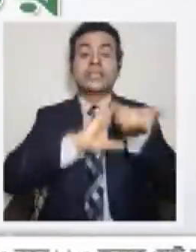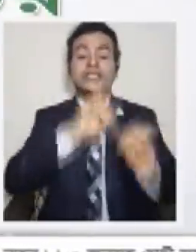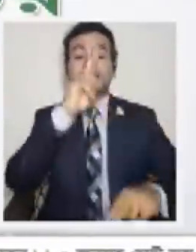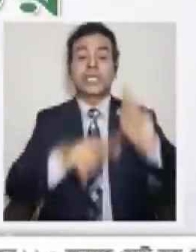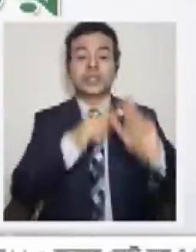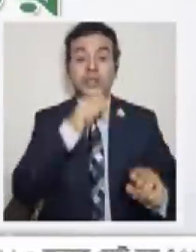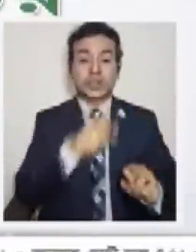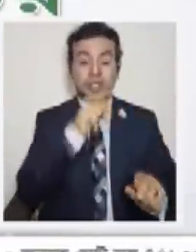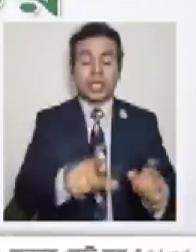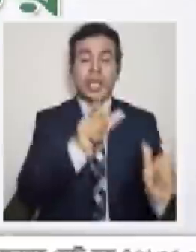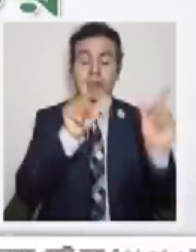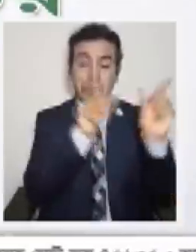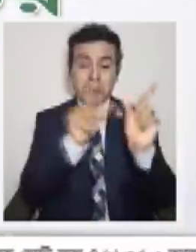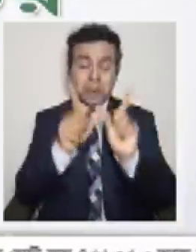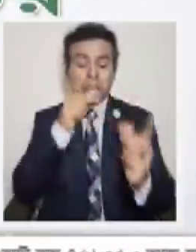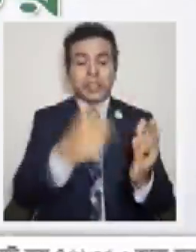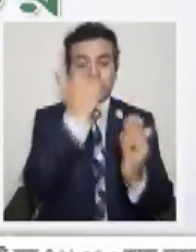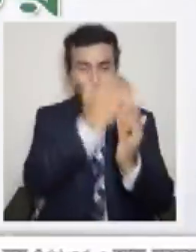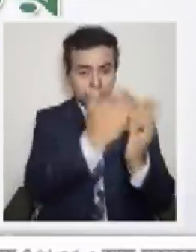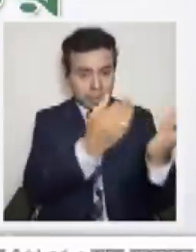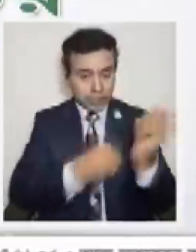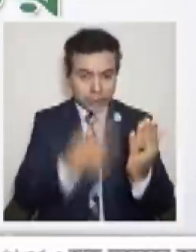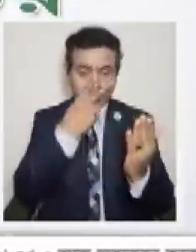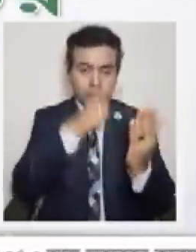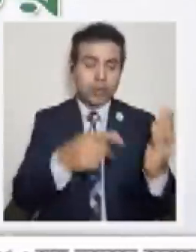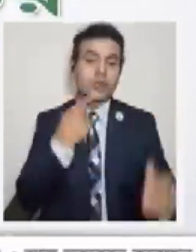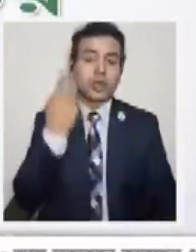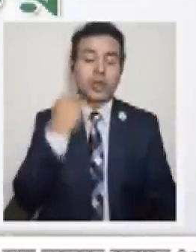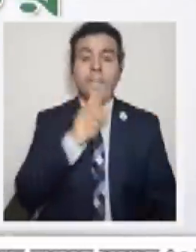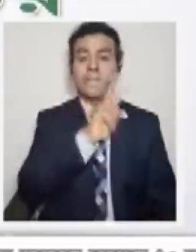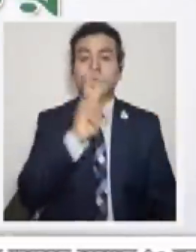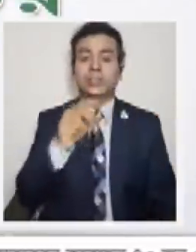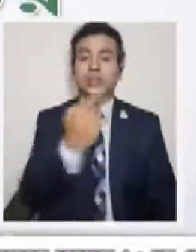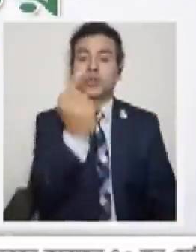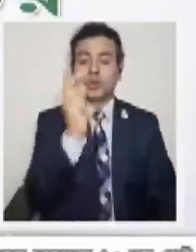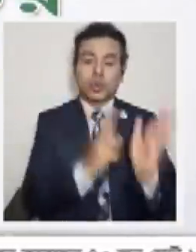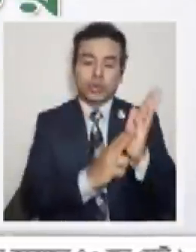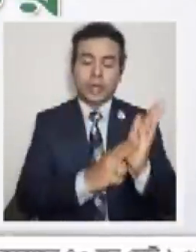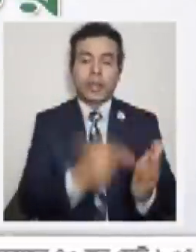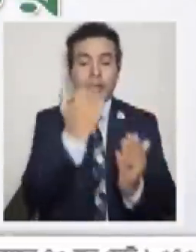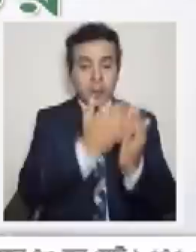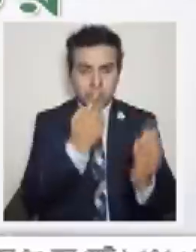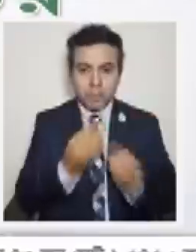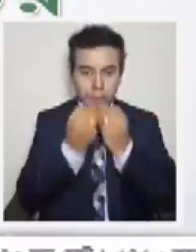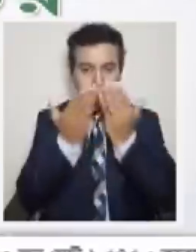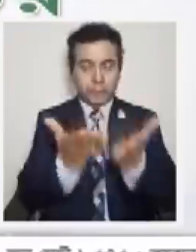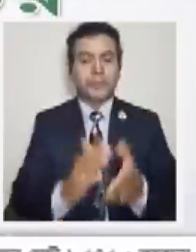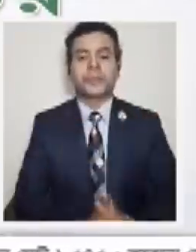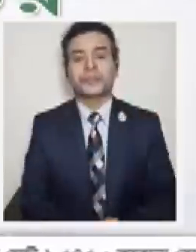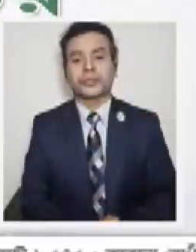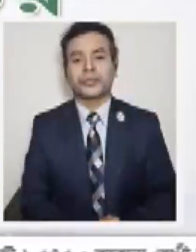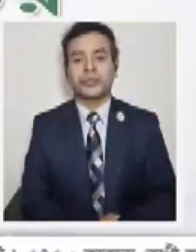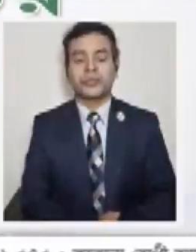4,65,740 জন। এ তথ্য আমরা পেয়েছি বিশ্ব পরিস্থিতি এবং দক্ষিণ এশিয়া পরিস্থিতি তথ্য গ্রহণ করেছি বিশ্ব স্বাস্থ্য সংস্থার সিচুয়েশন